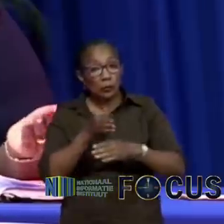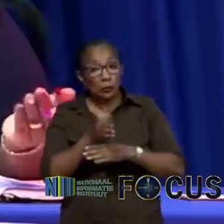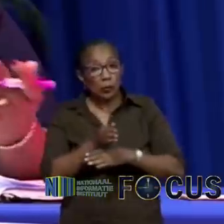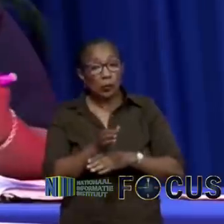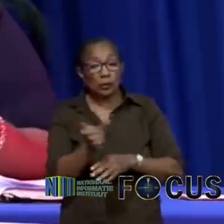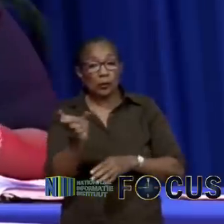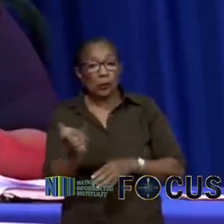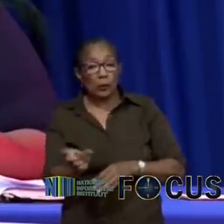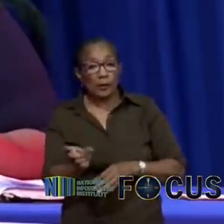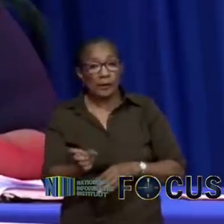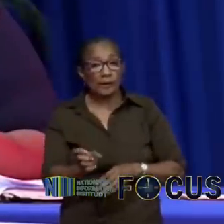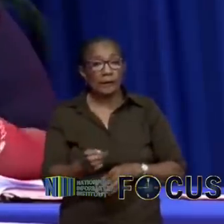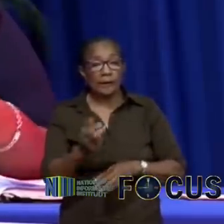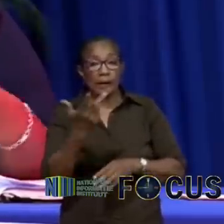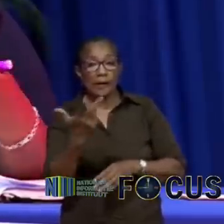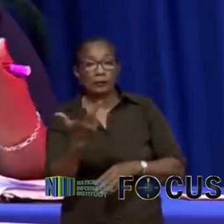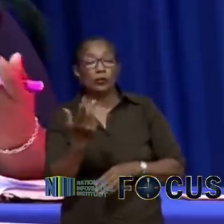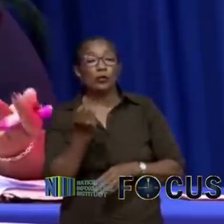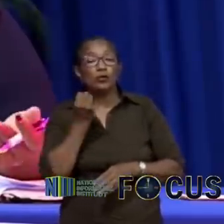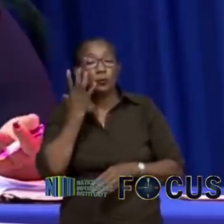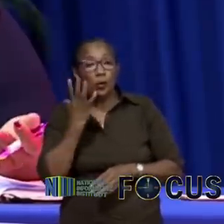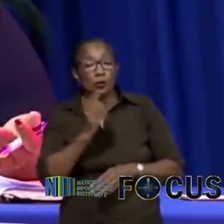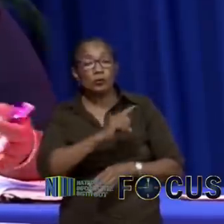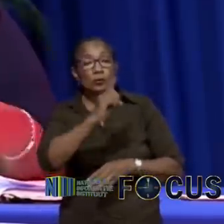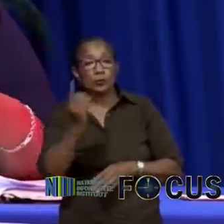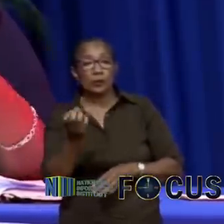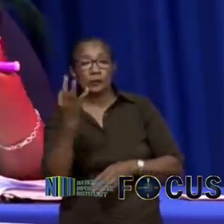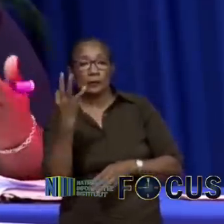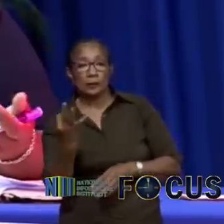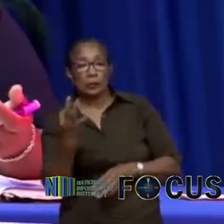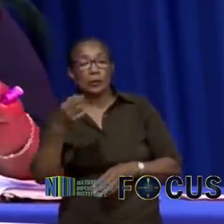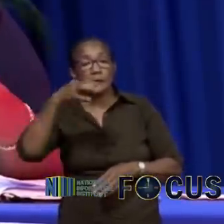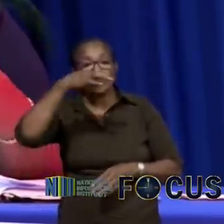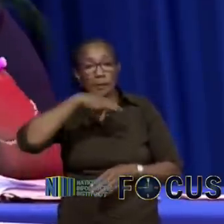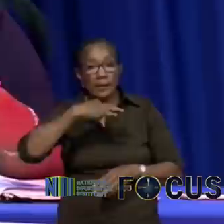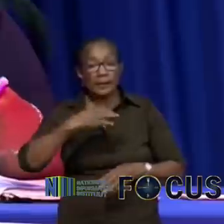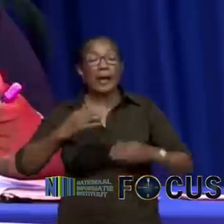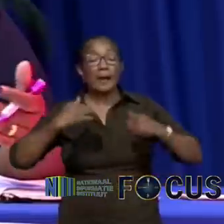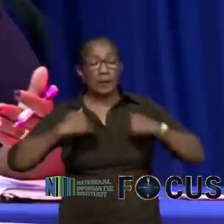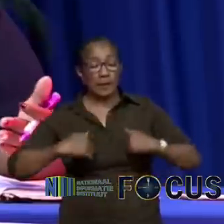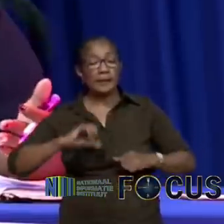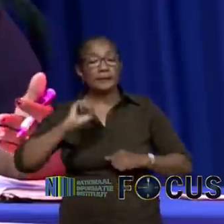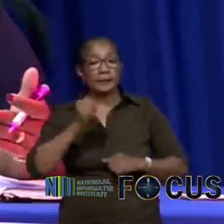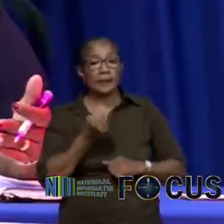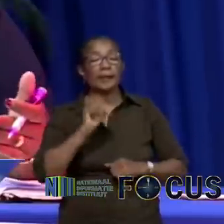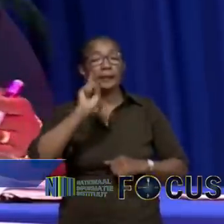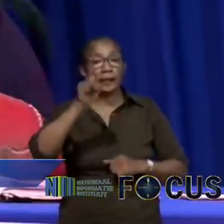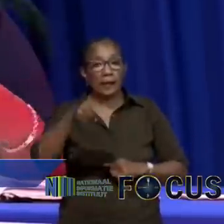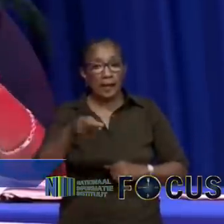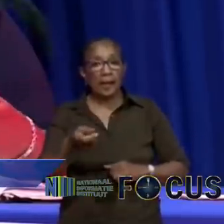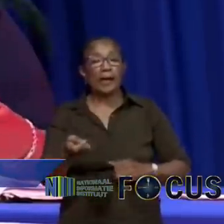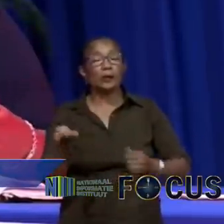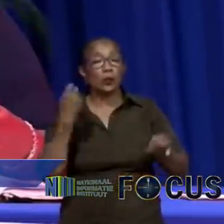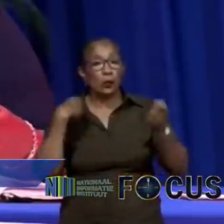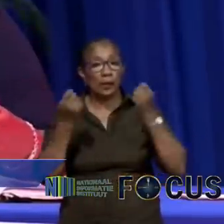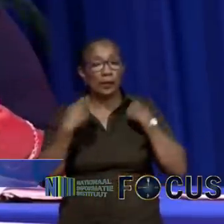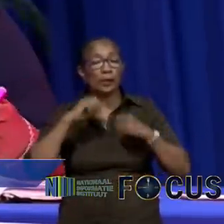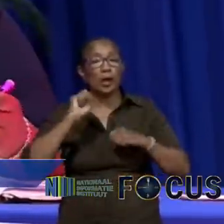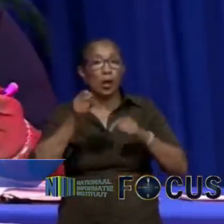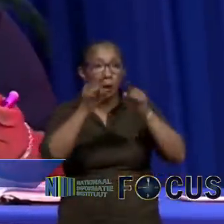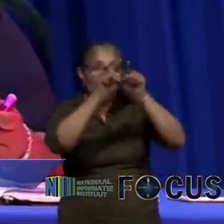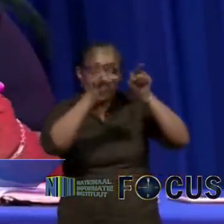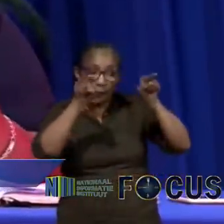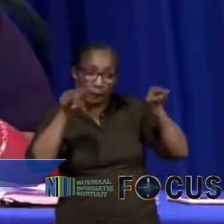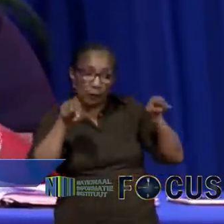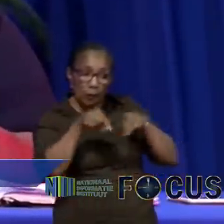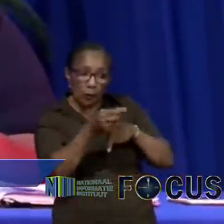dag heen, van 8 uur 's morgens tot 3 uur 's middags, de consument gewoon via een window conform de COVID-regels hun inkopen kunnen